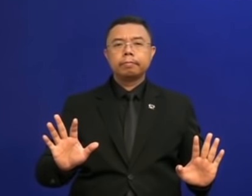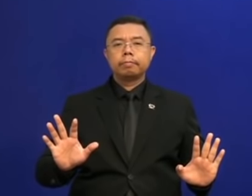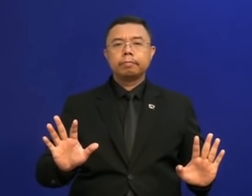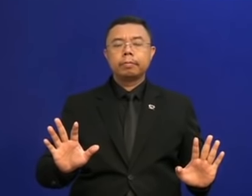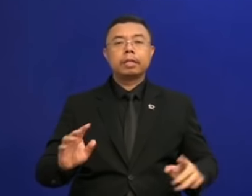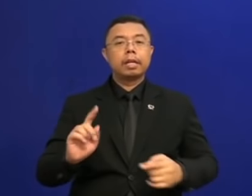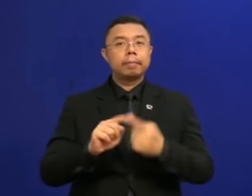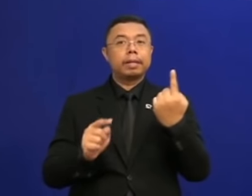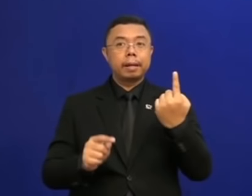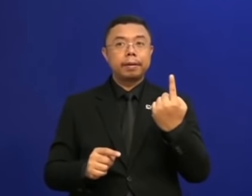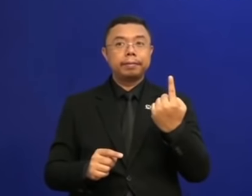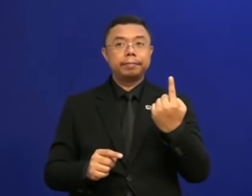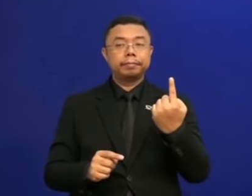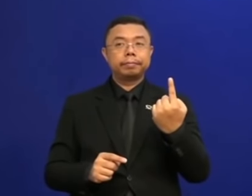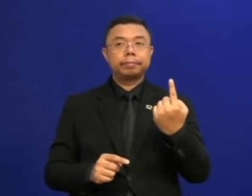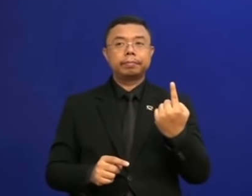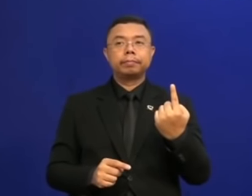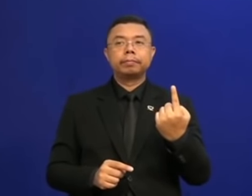Yang pertama,